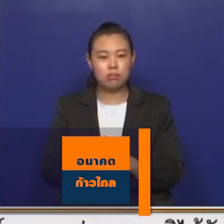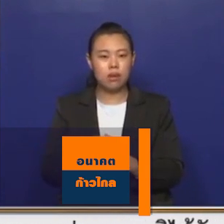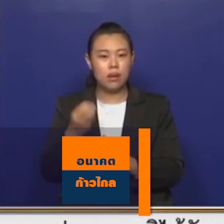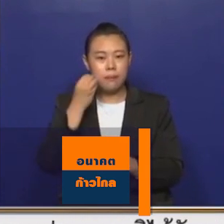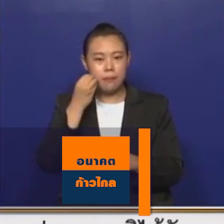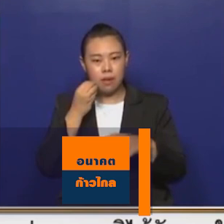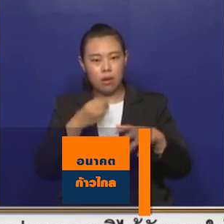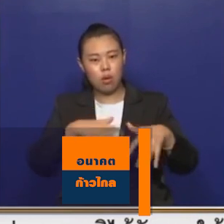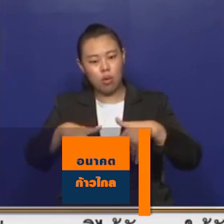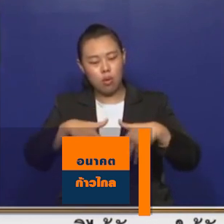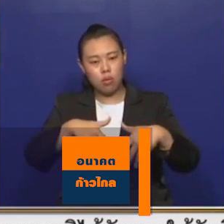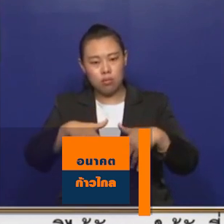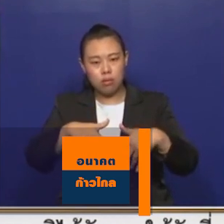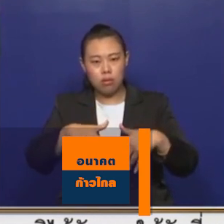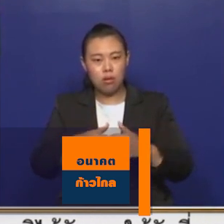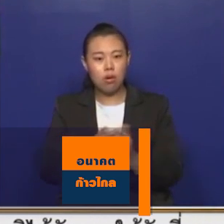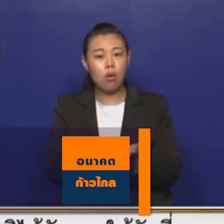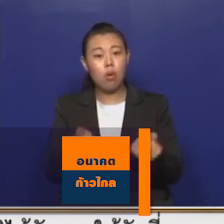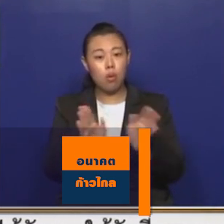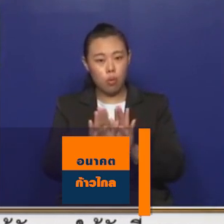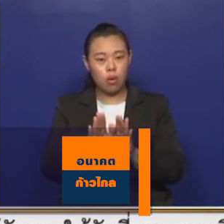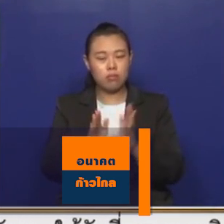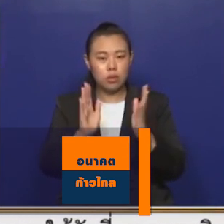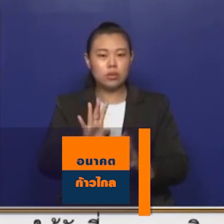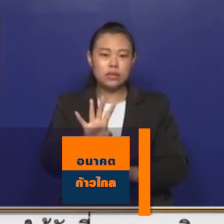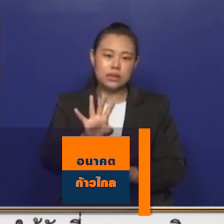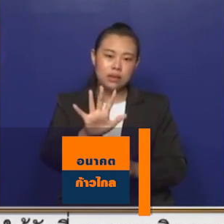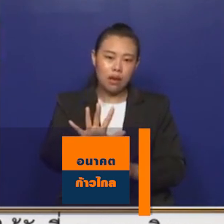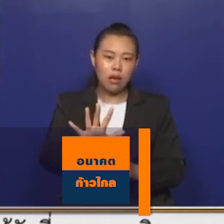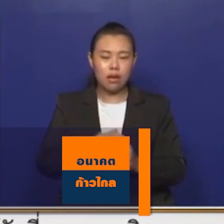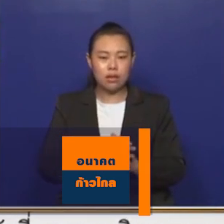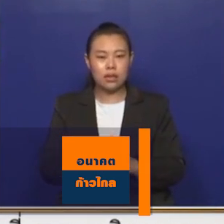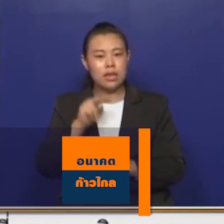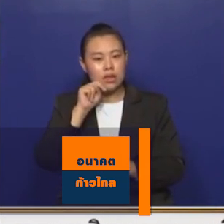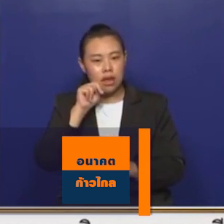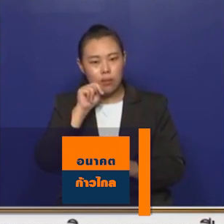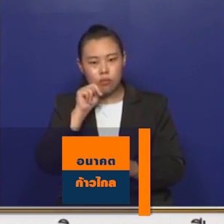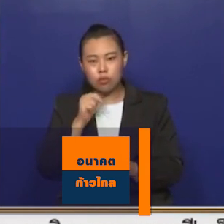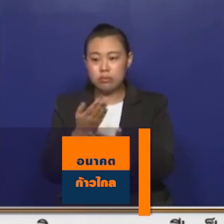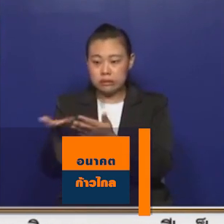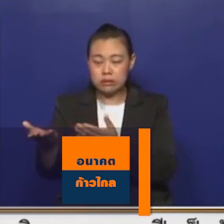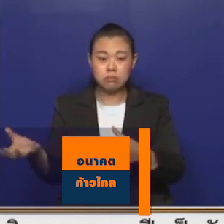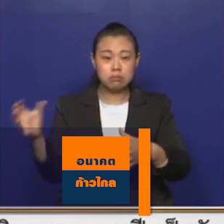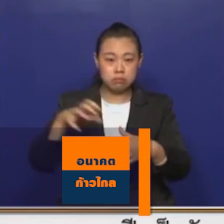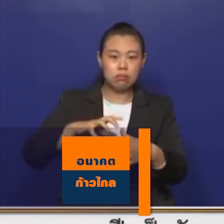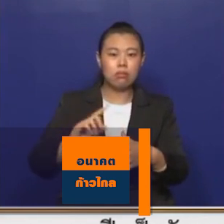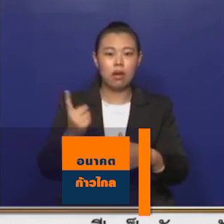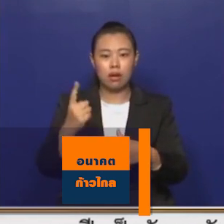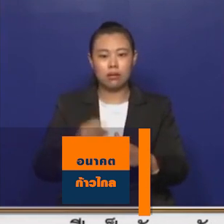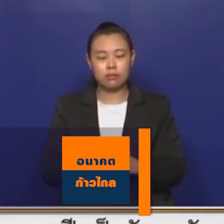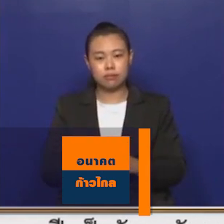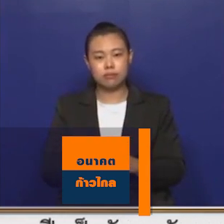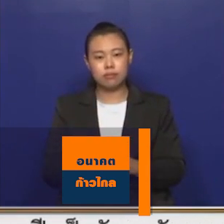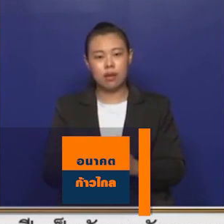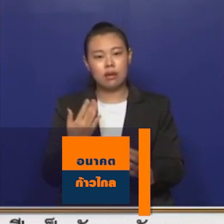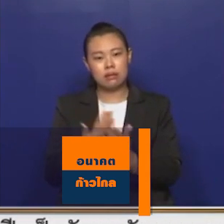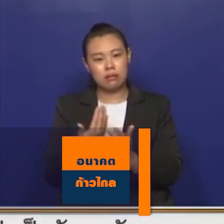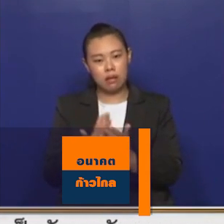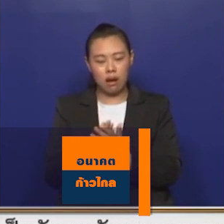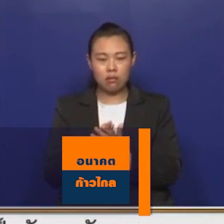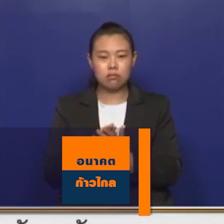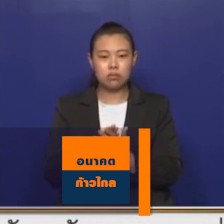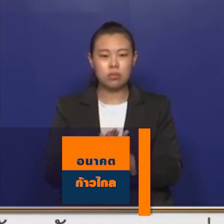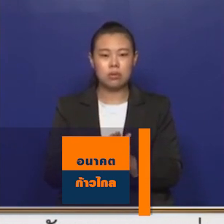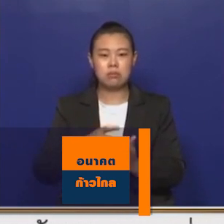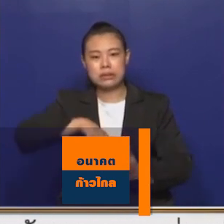คนเนี่ยใช้น้ำแค่ 2-3 วันก็หมดแล้วนะครับแล้วก็ต้องสั่งมาใหม่นะครับชาวบ้าน 4-5,000 คนเนี่ยต้องแบกรับภาระนี้กันมานานมากแล้ว